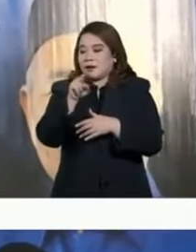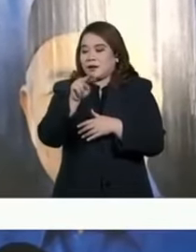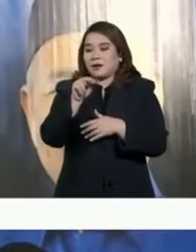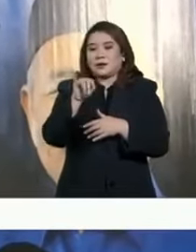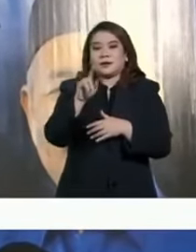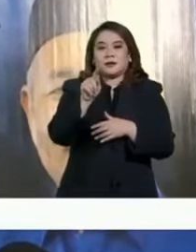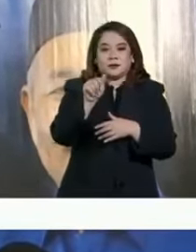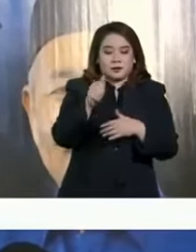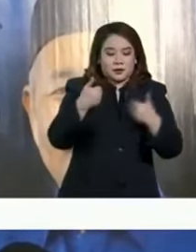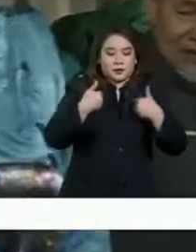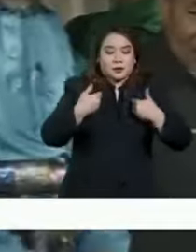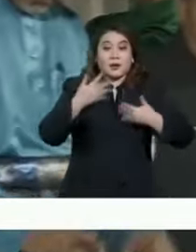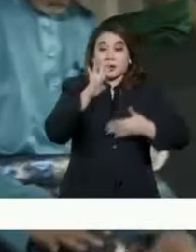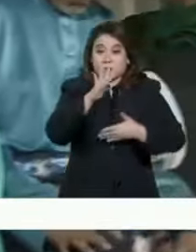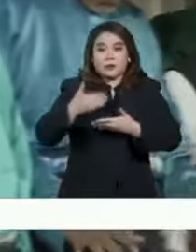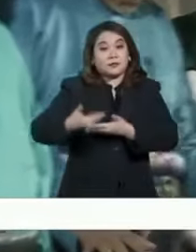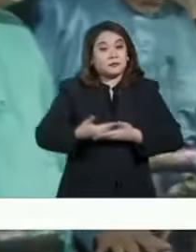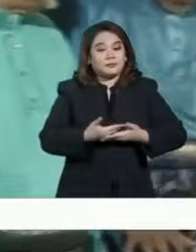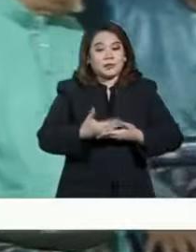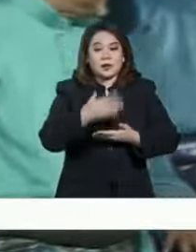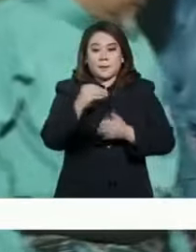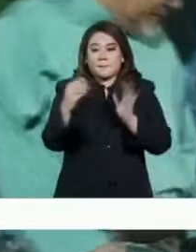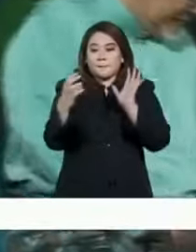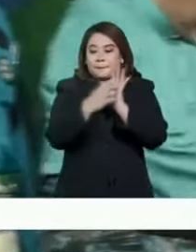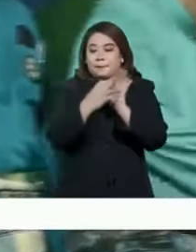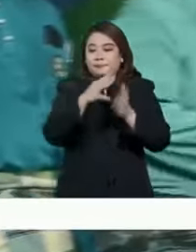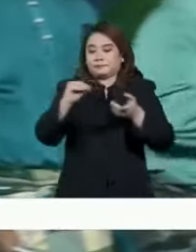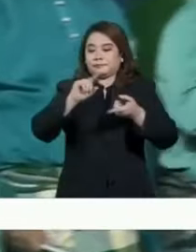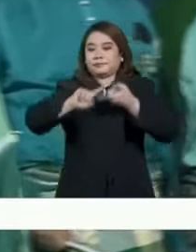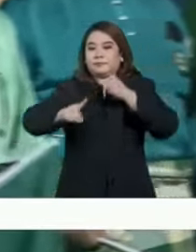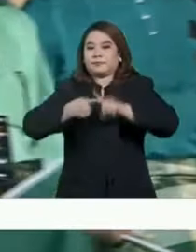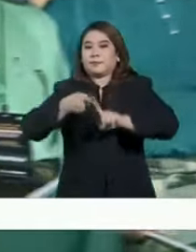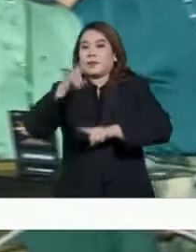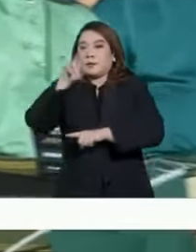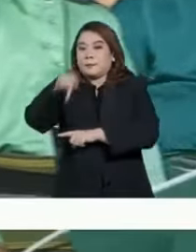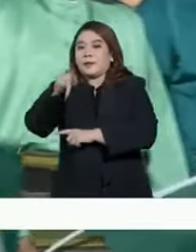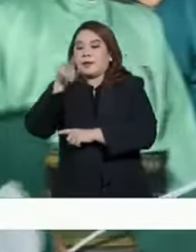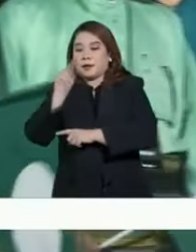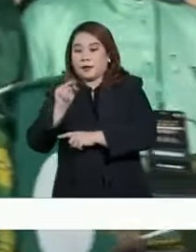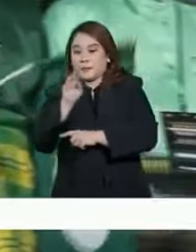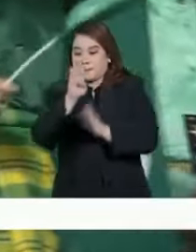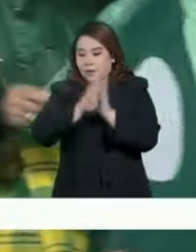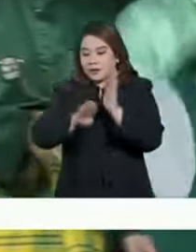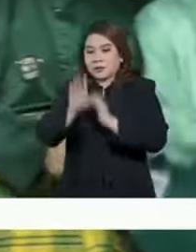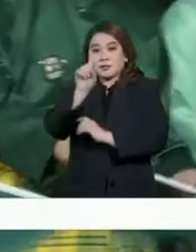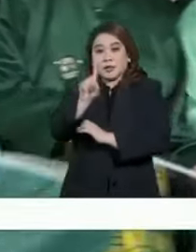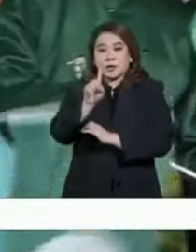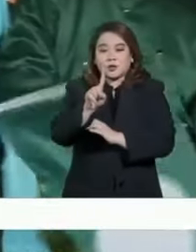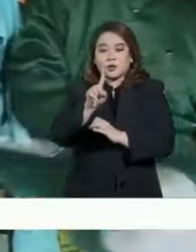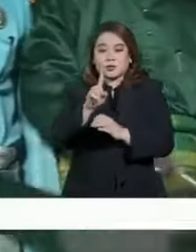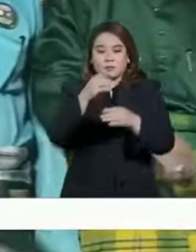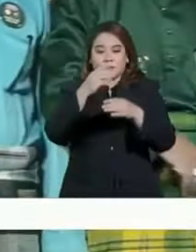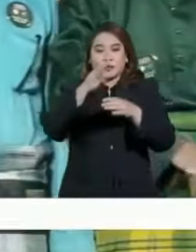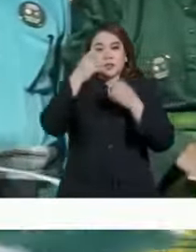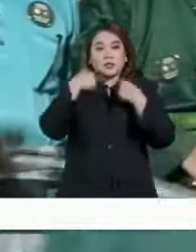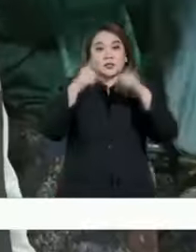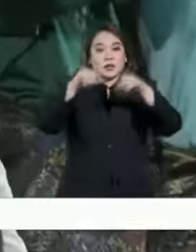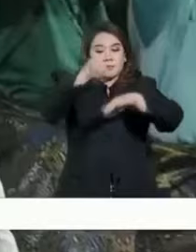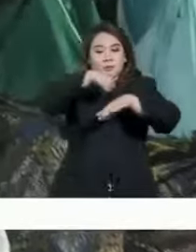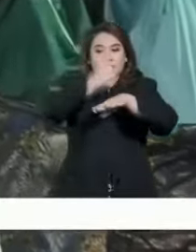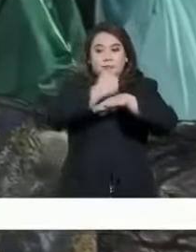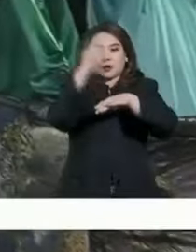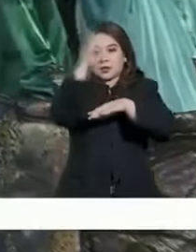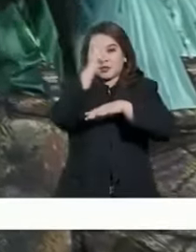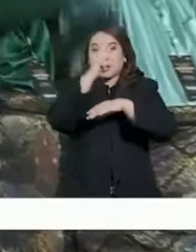5 cahaya mata Pak saudarakan gabungannya dalam berikatan nasional yaitu bersatu bergaya membentuk kerajaan negeri di